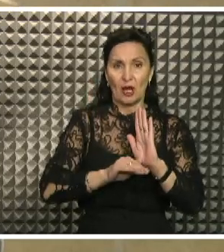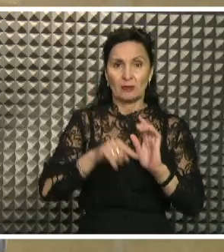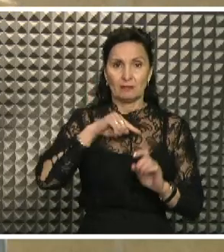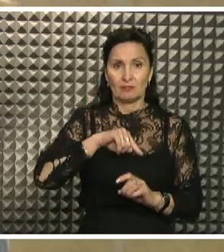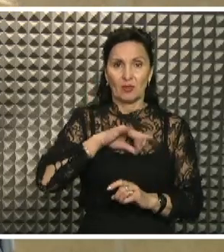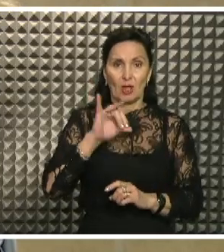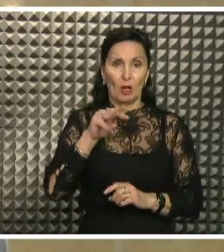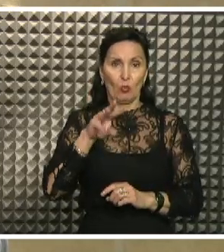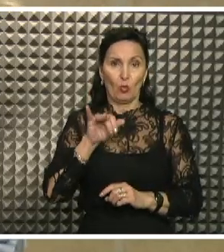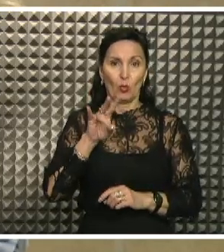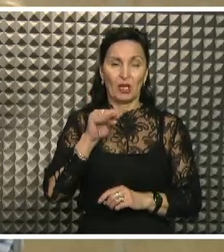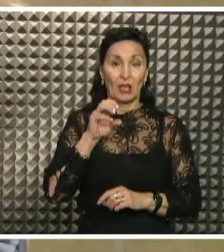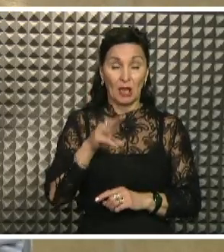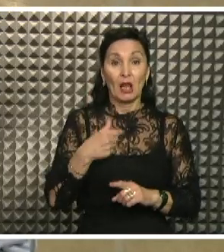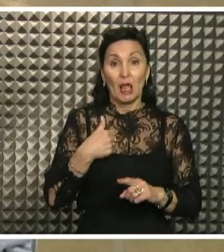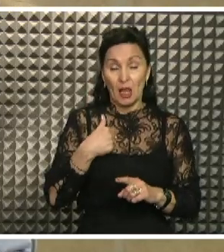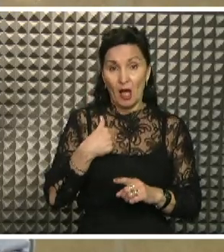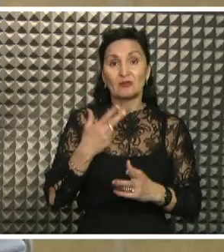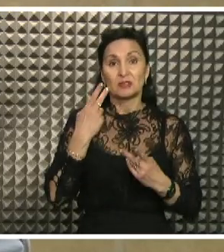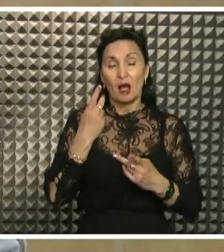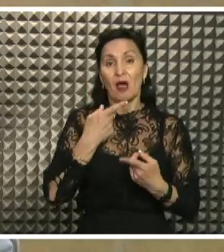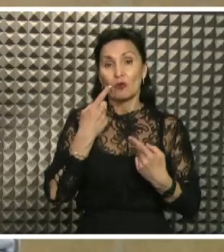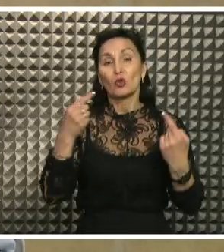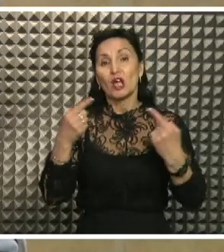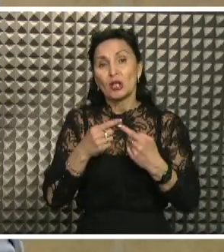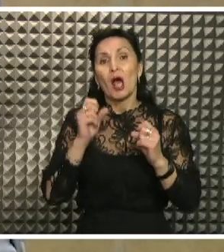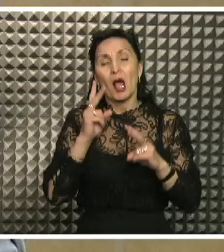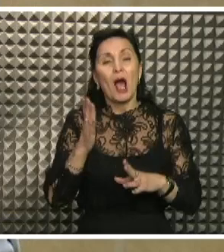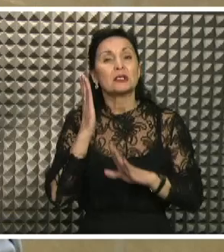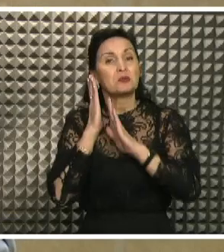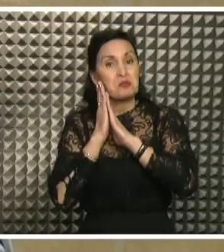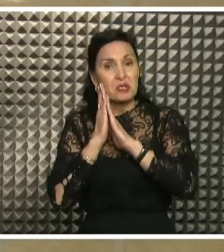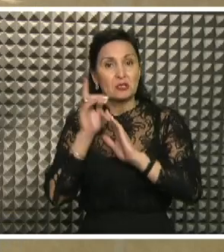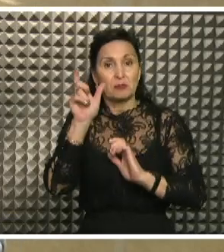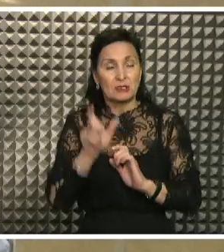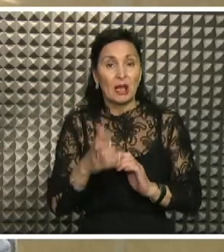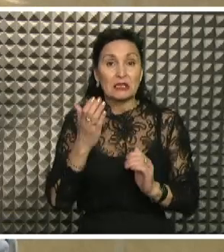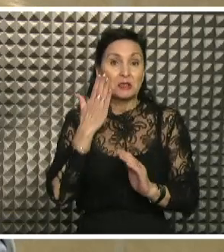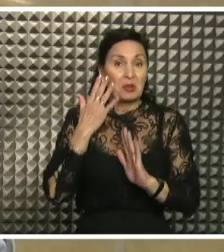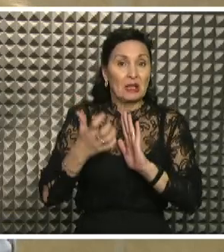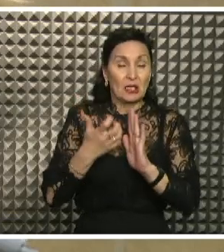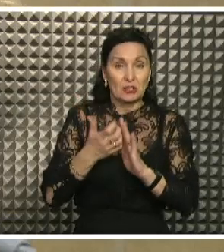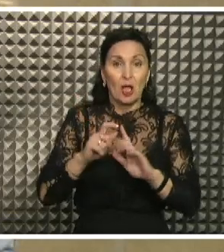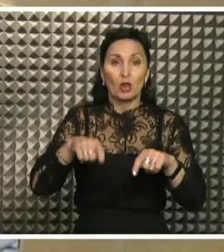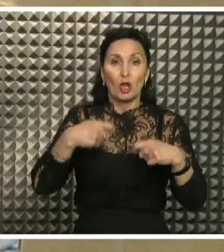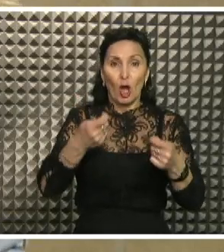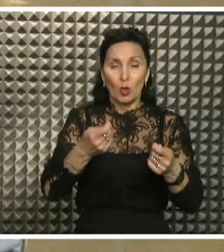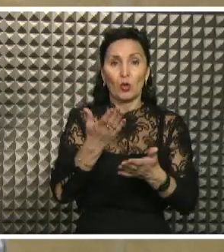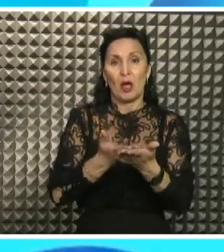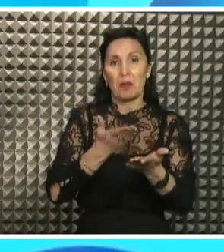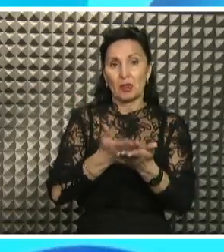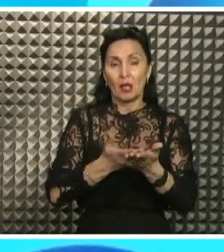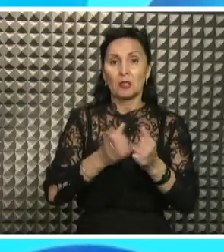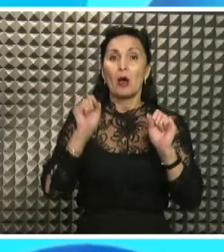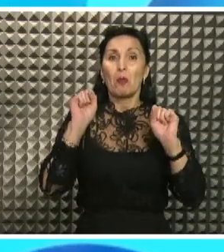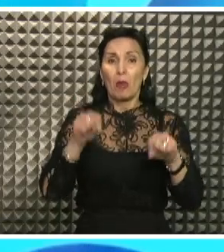синтез. Поэтому я на своих приемах всегда уточняю, как спит пациент, и если он спит недостаточно, даю краткие рекомендации.